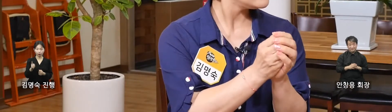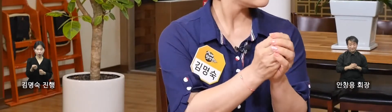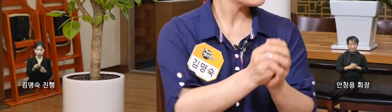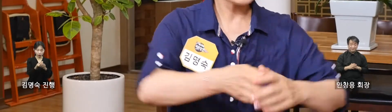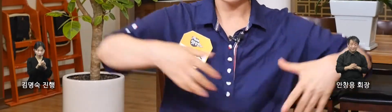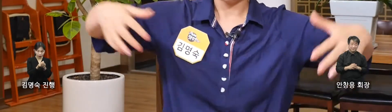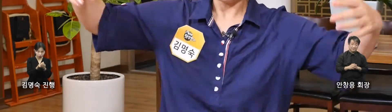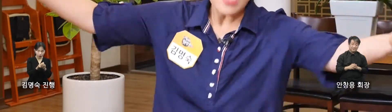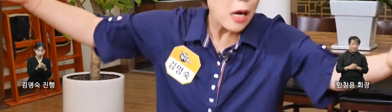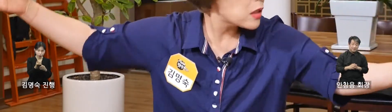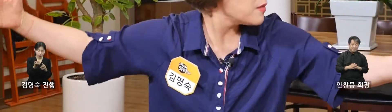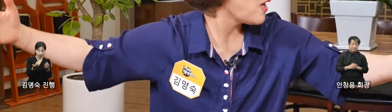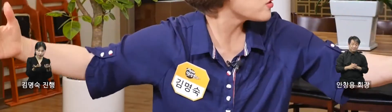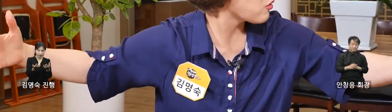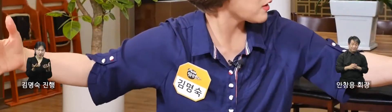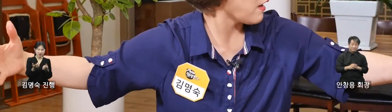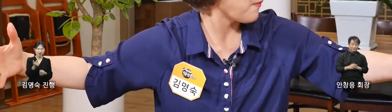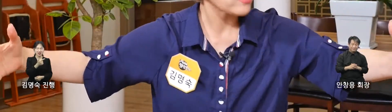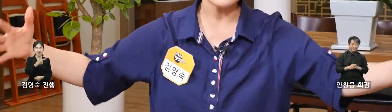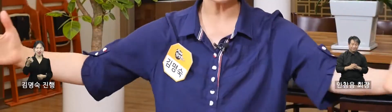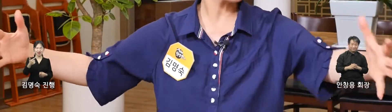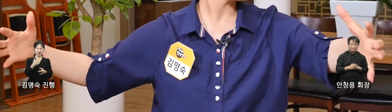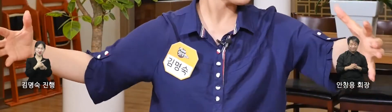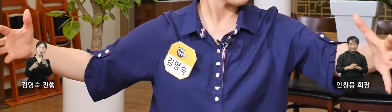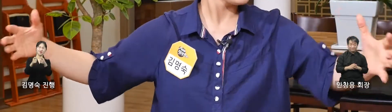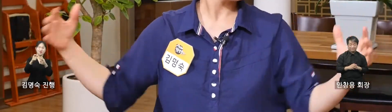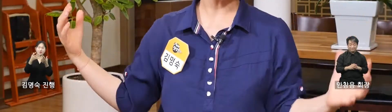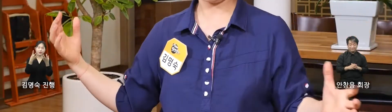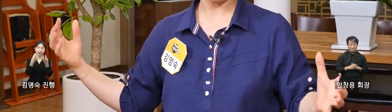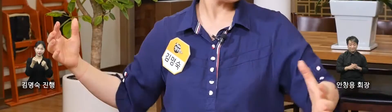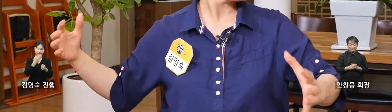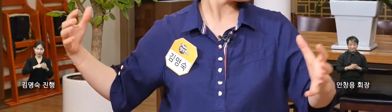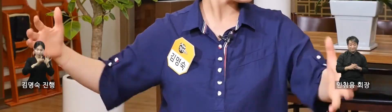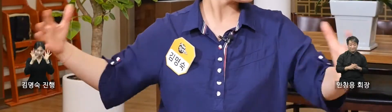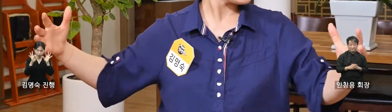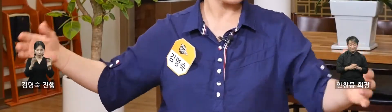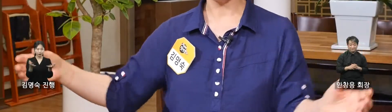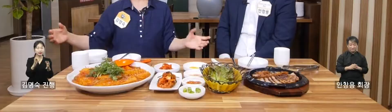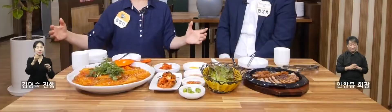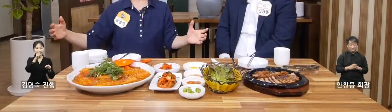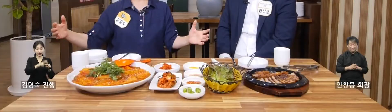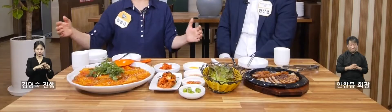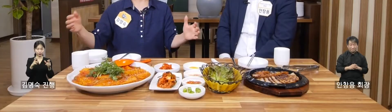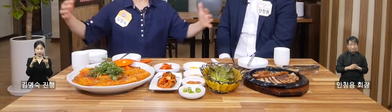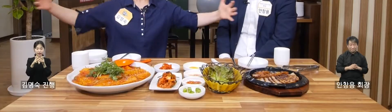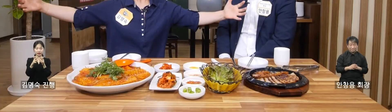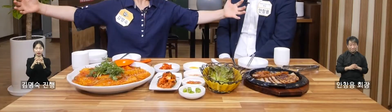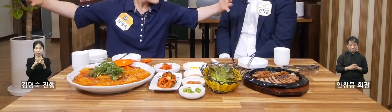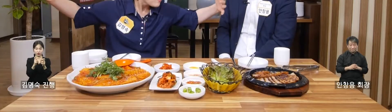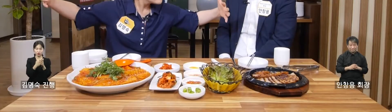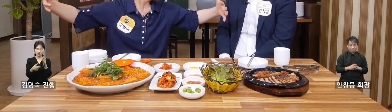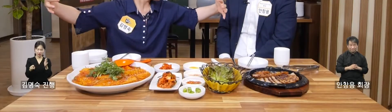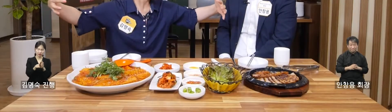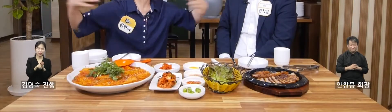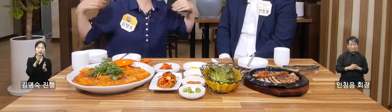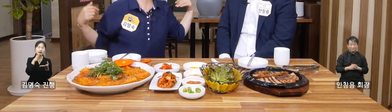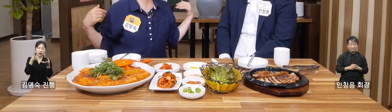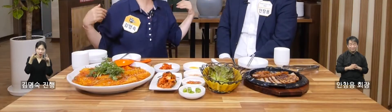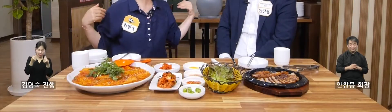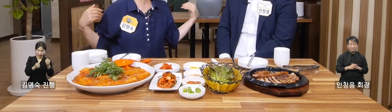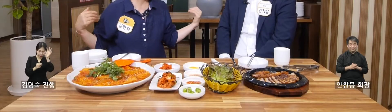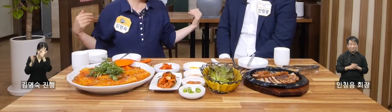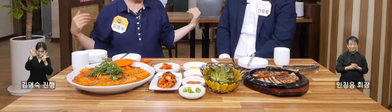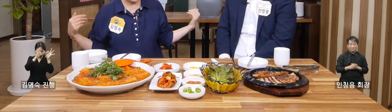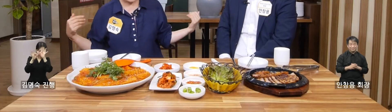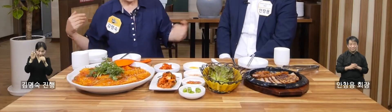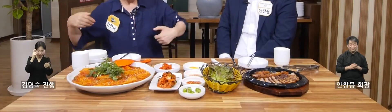요만큼 할 일도 이만큼 해오실 것 같아. 막 일자리도 우리 장애인들한테 일자리도 막 엄청 많이 막 끌어오실